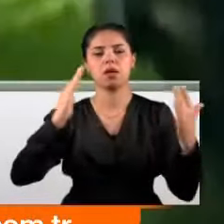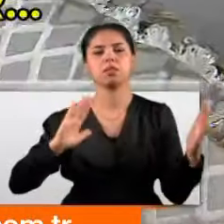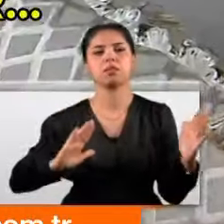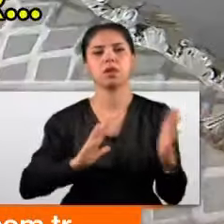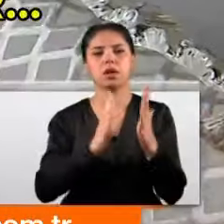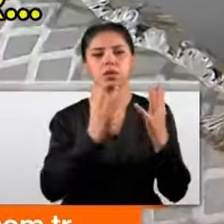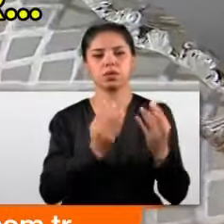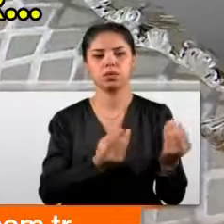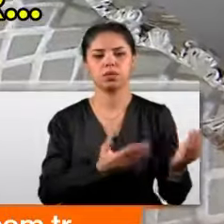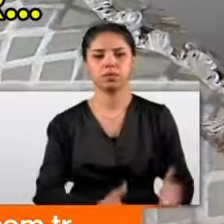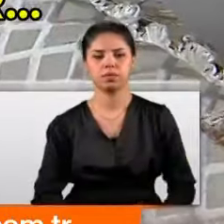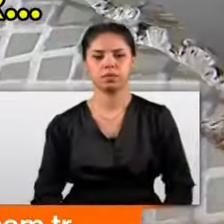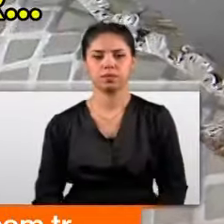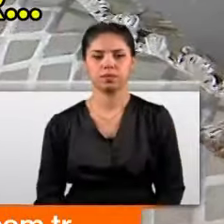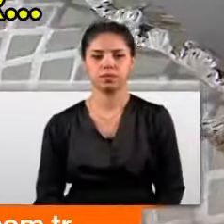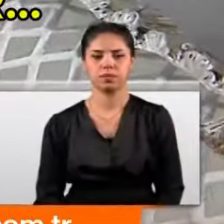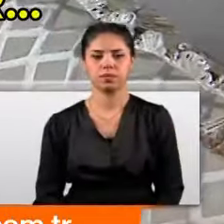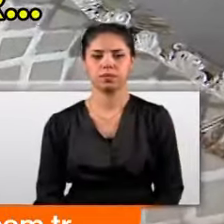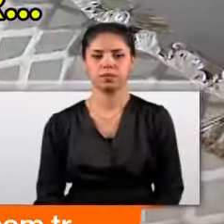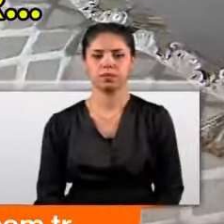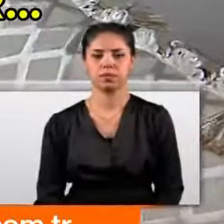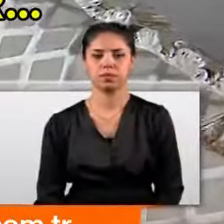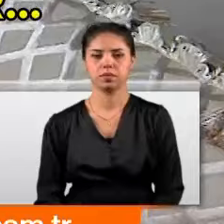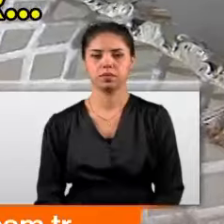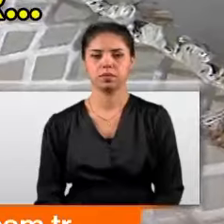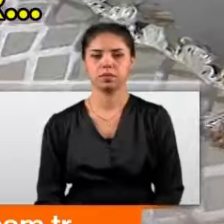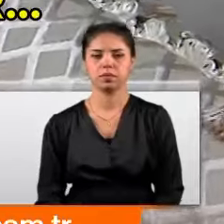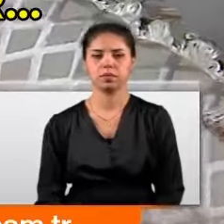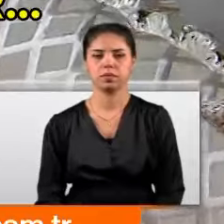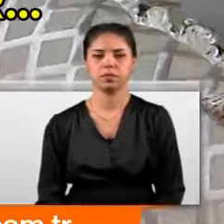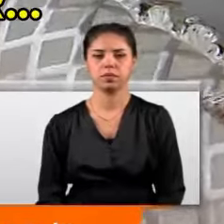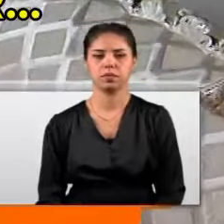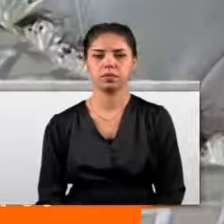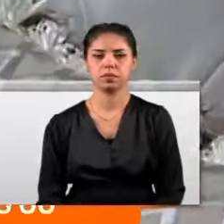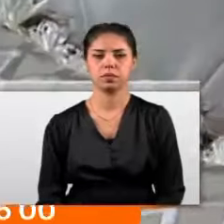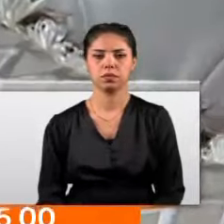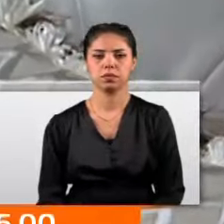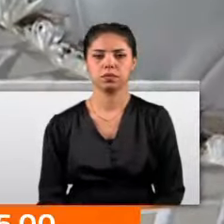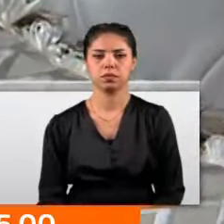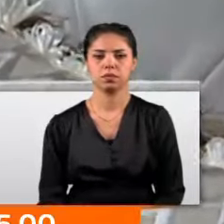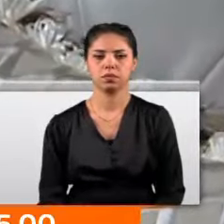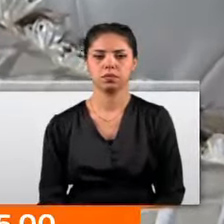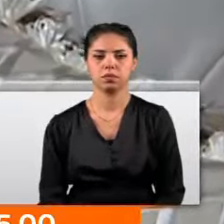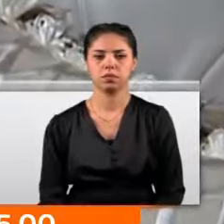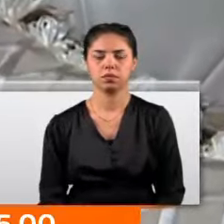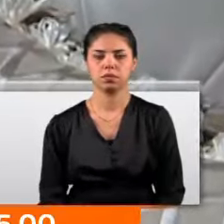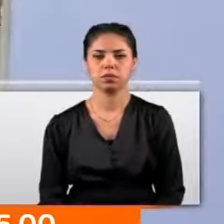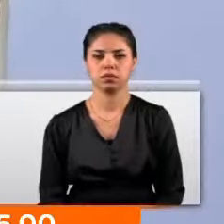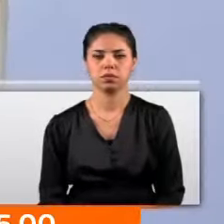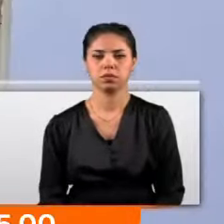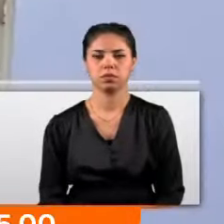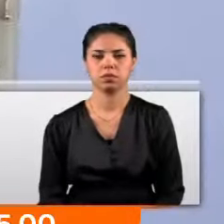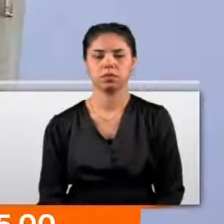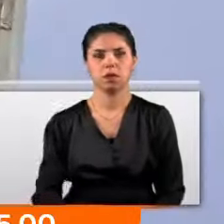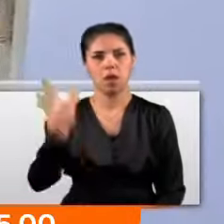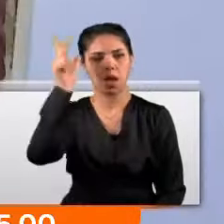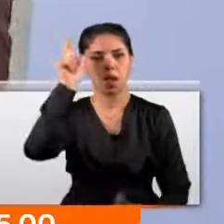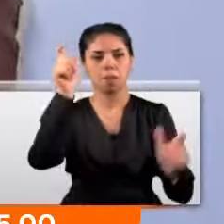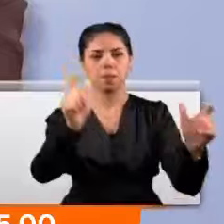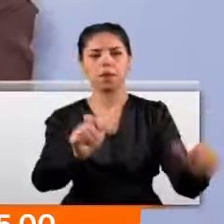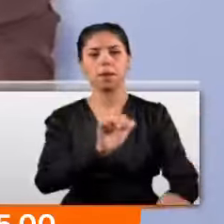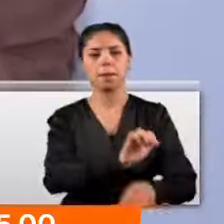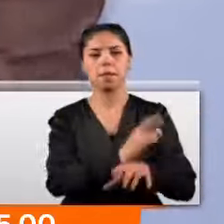çıktı. Tüm Türkiye onların ne kadar vicdansız, merhametsiz, kötü insanlar olduklarını gördüler. Cezasını çekecek. Biz bunu göreceğiz. Amerika'da tutuklu